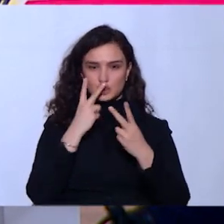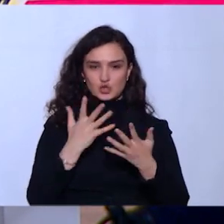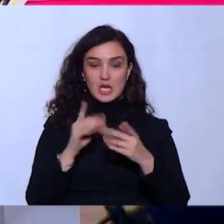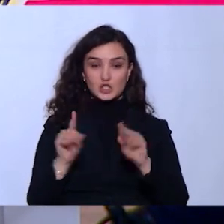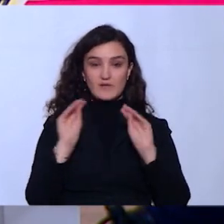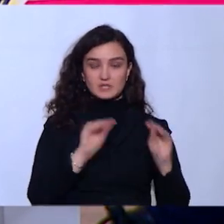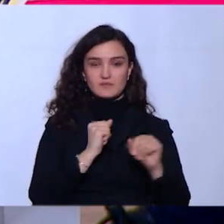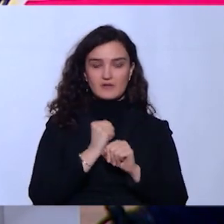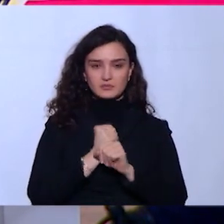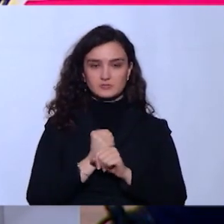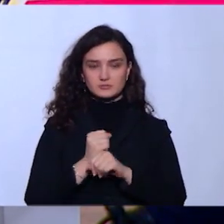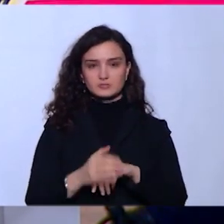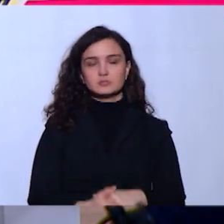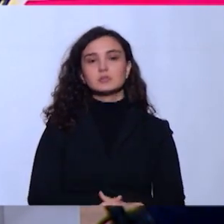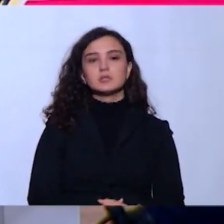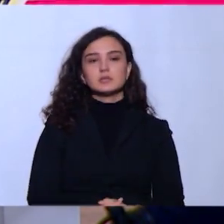ჩავსვავთ.